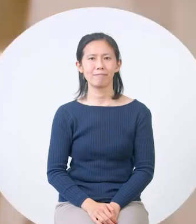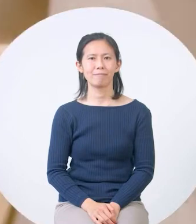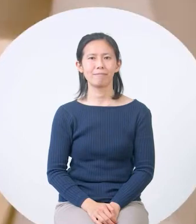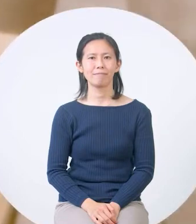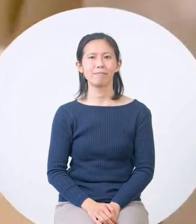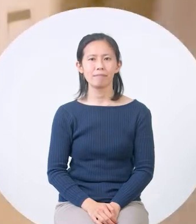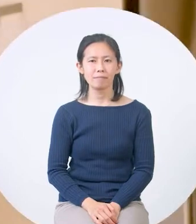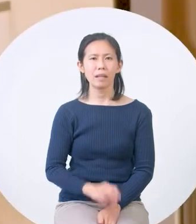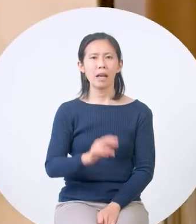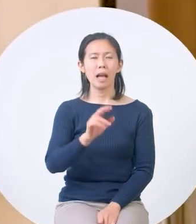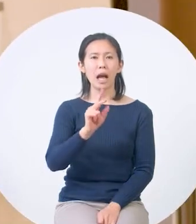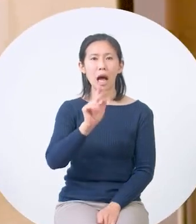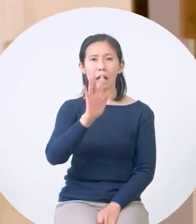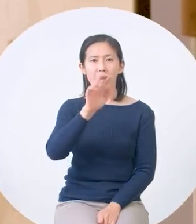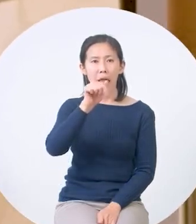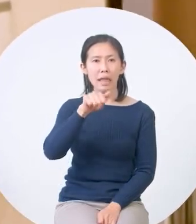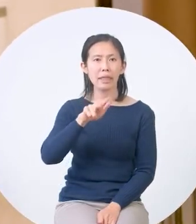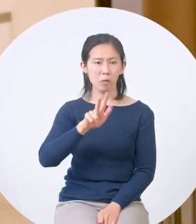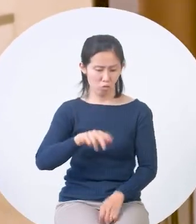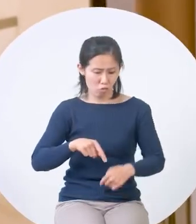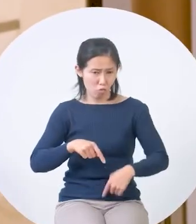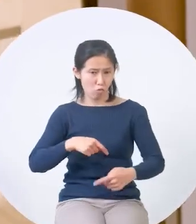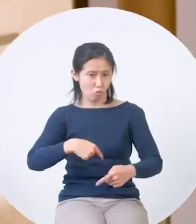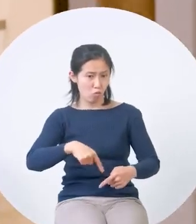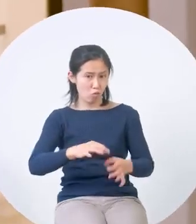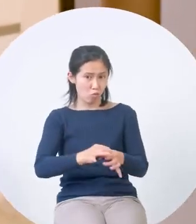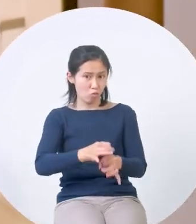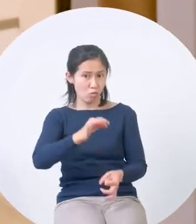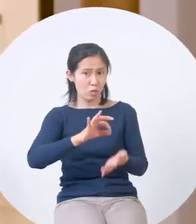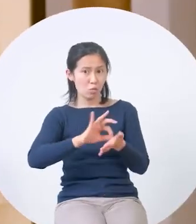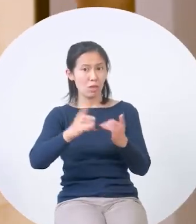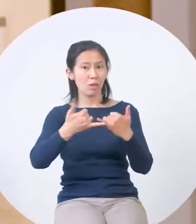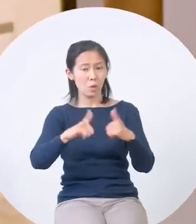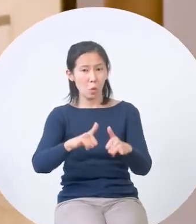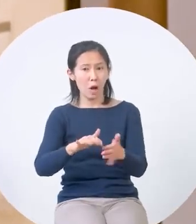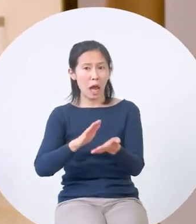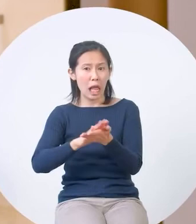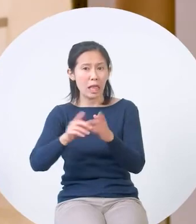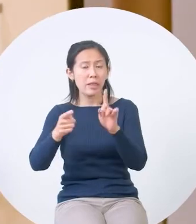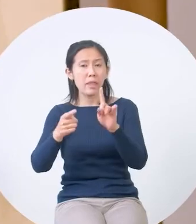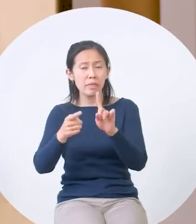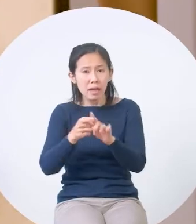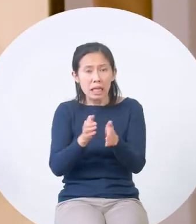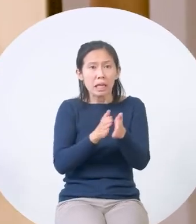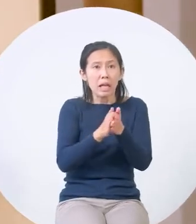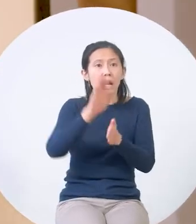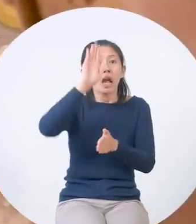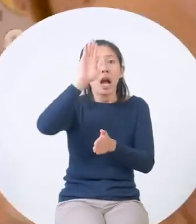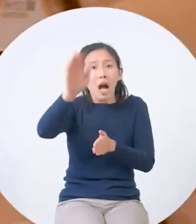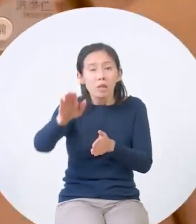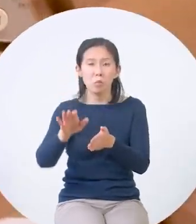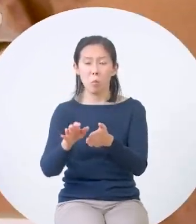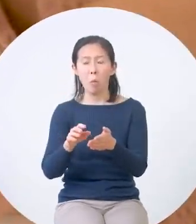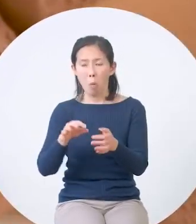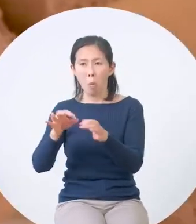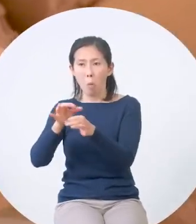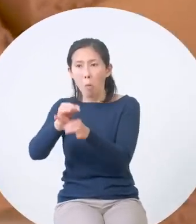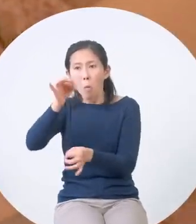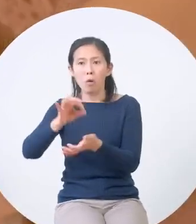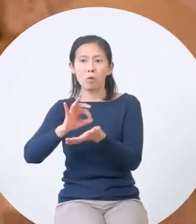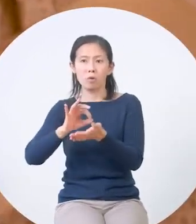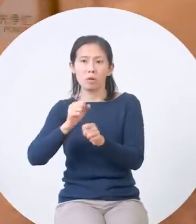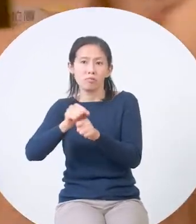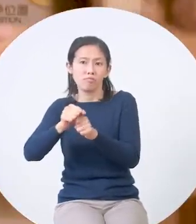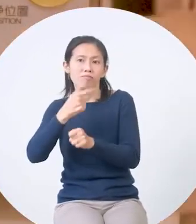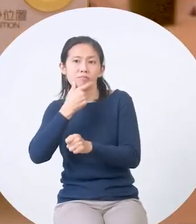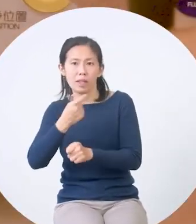カテーテルをやられてる方とか、衛生的にこの場で手を洗ってからやりた くて、なるほどなるほど、 なぜ